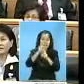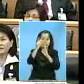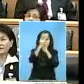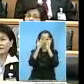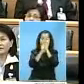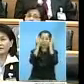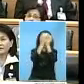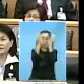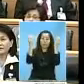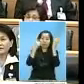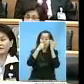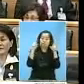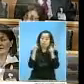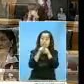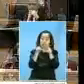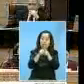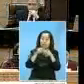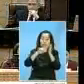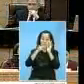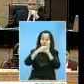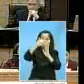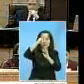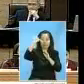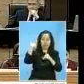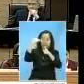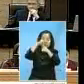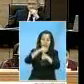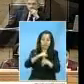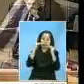ช่นเดียวกันอาจจะถูกรอนสิทธิ์ตามกฎหมายรัฐธรร